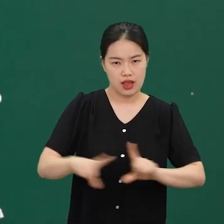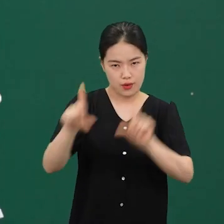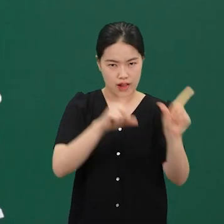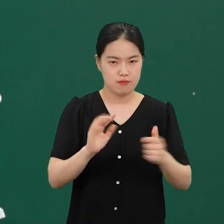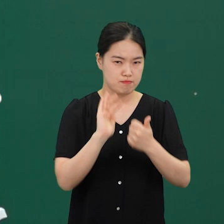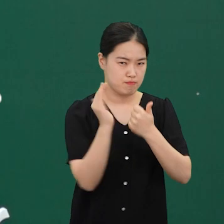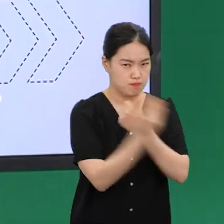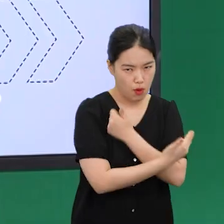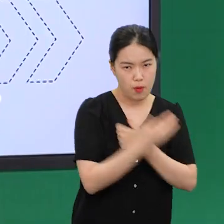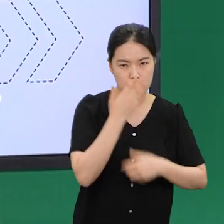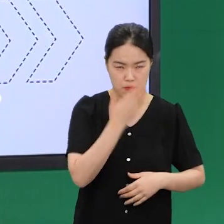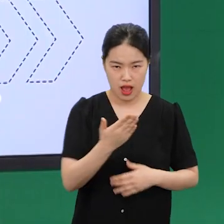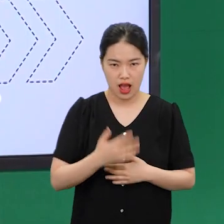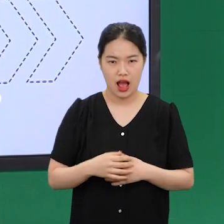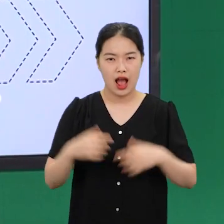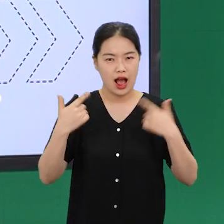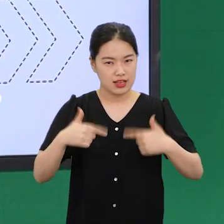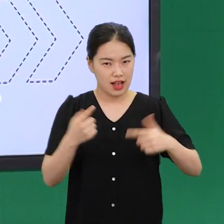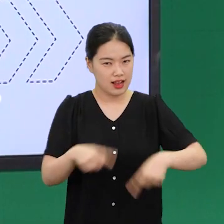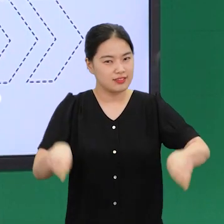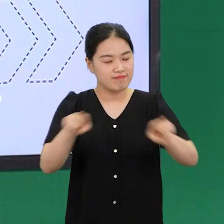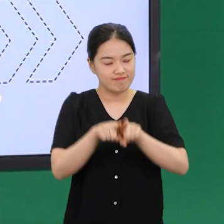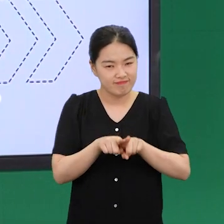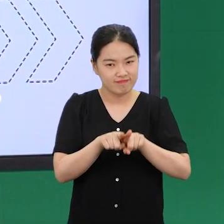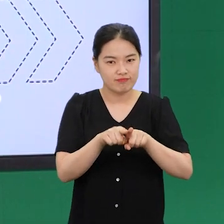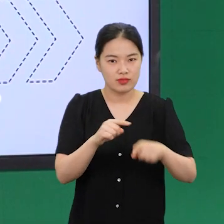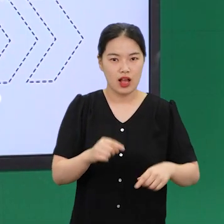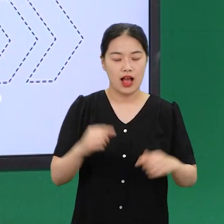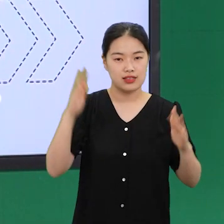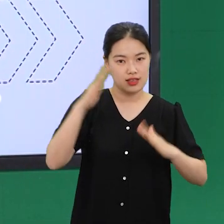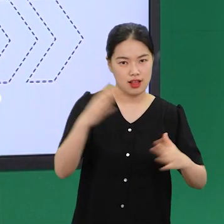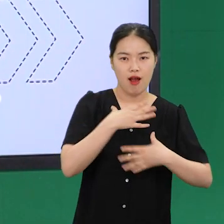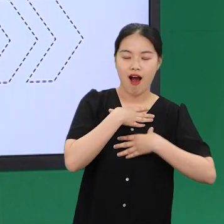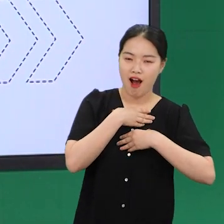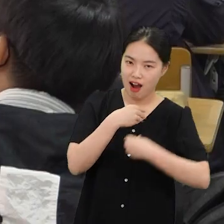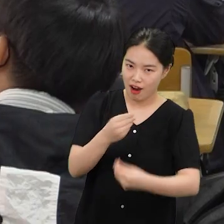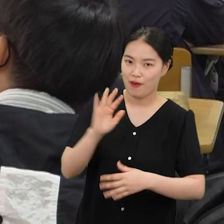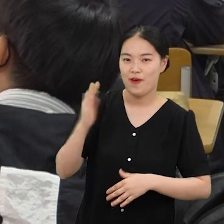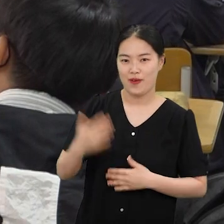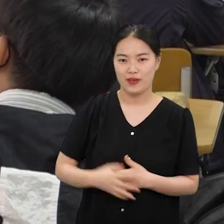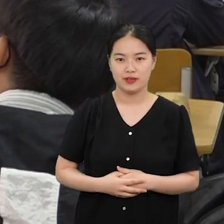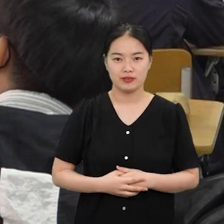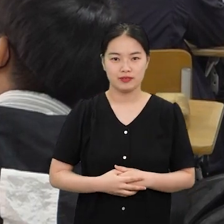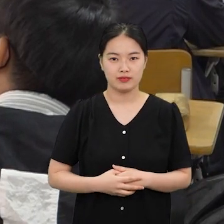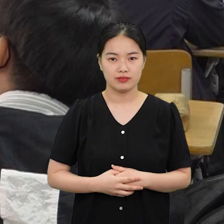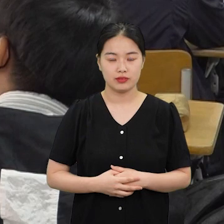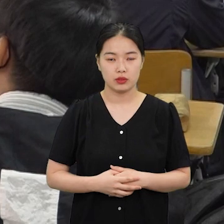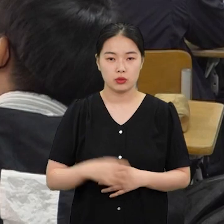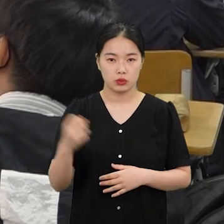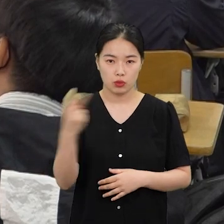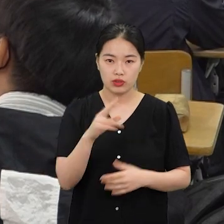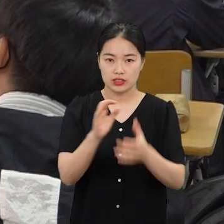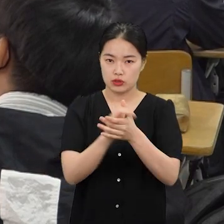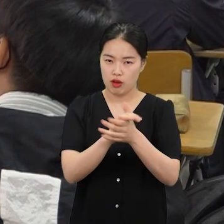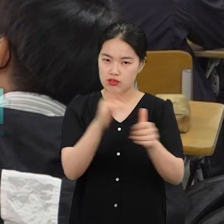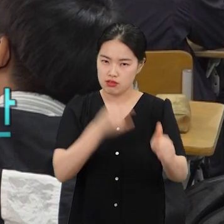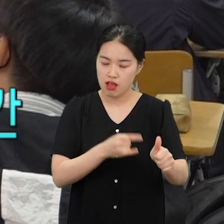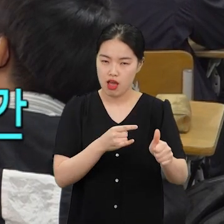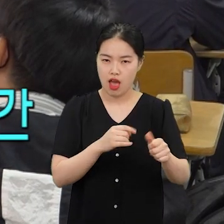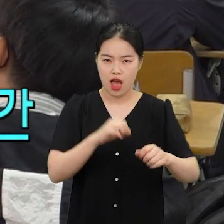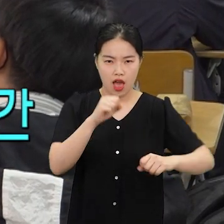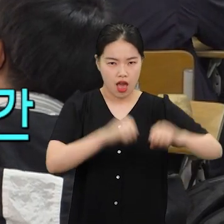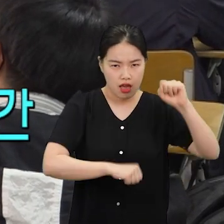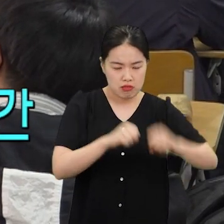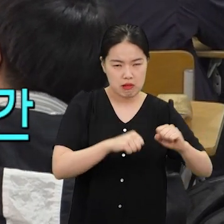경찰관이 항상 우리 곁에 있다는 든든함을 주는 건 물론이고 동시에 친구에게 대하는 작은